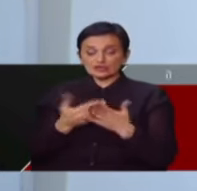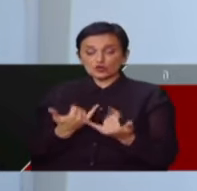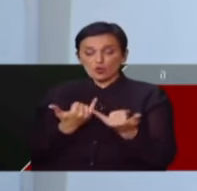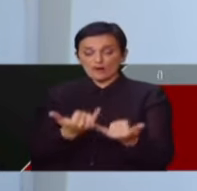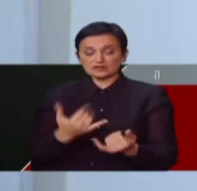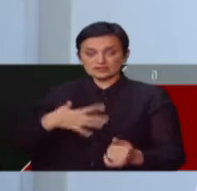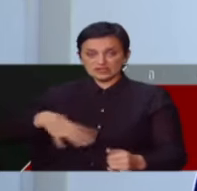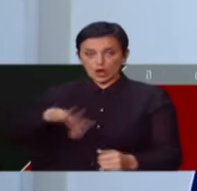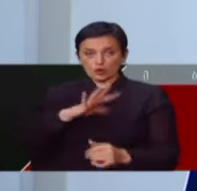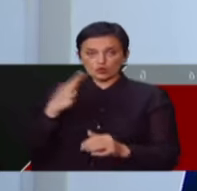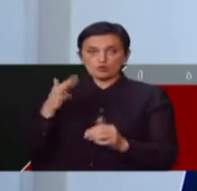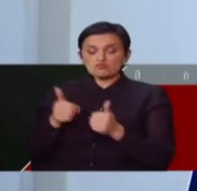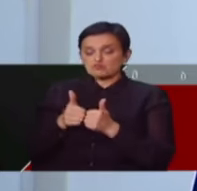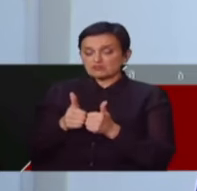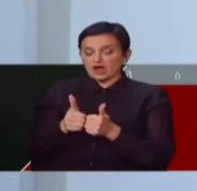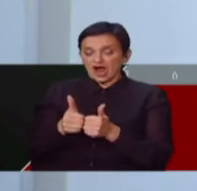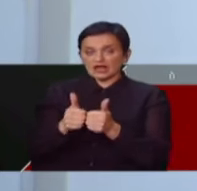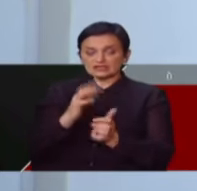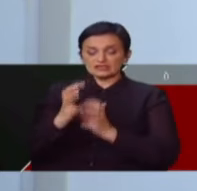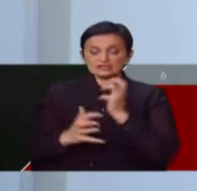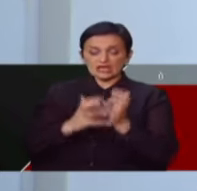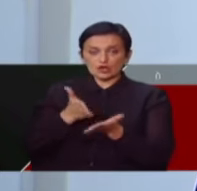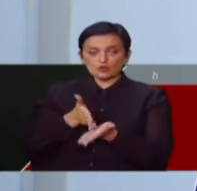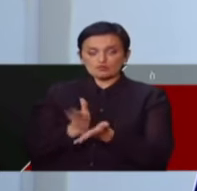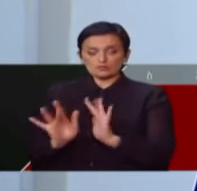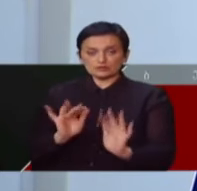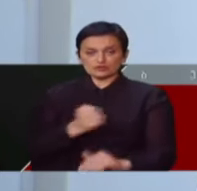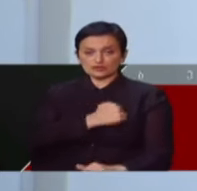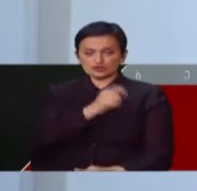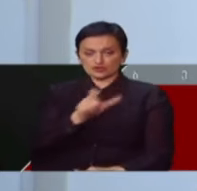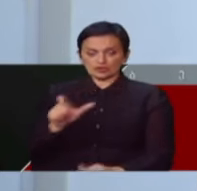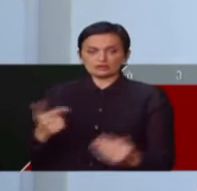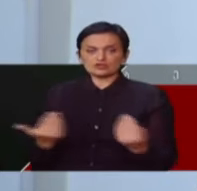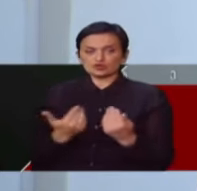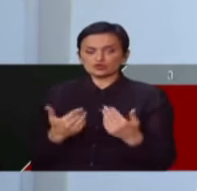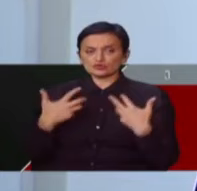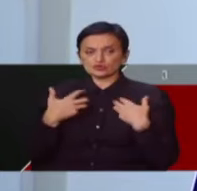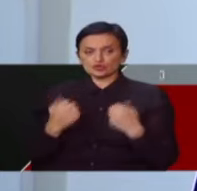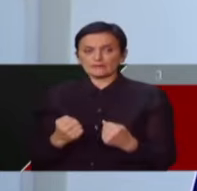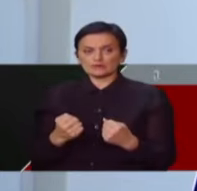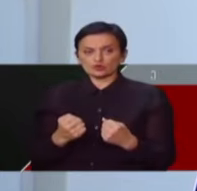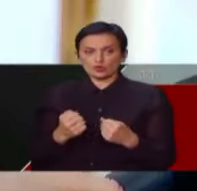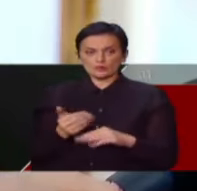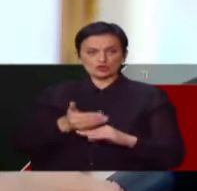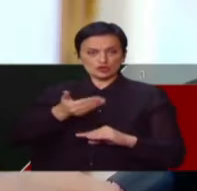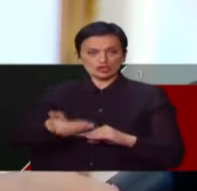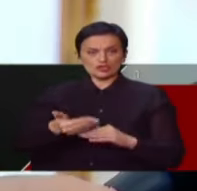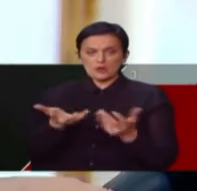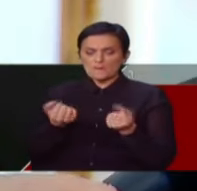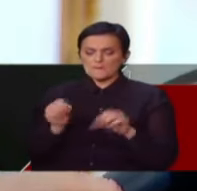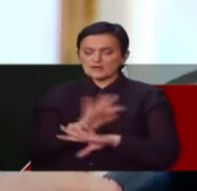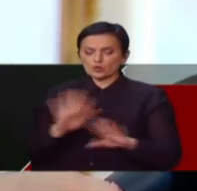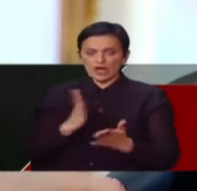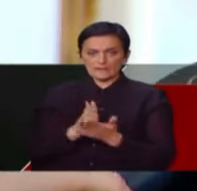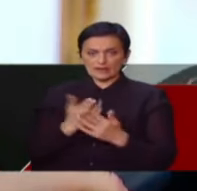საქართველოს მხარდამხარ საერთაშორისო მისიებში ჯარისკაცების სიცოცხლის და ჯანმრთელობის შეწირვას. მიუღებელია